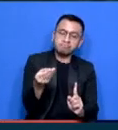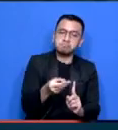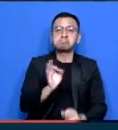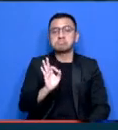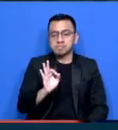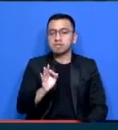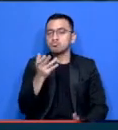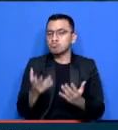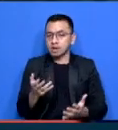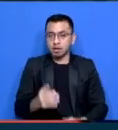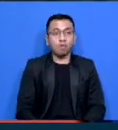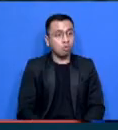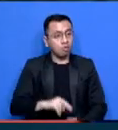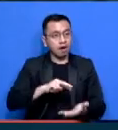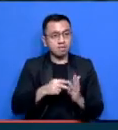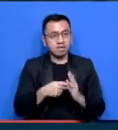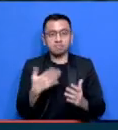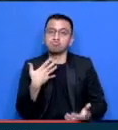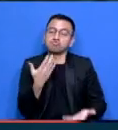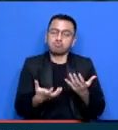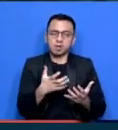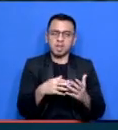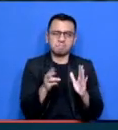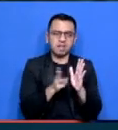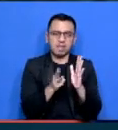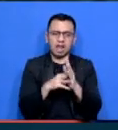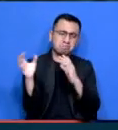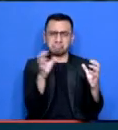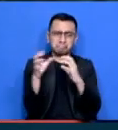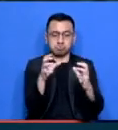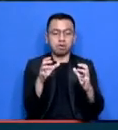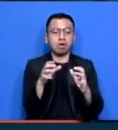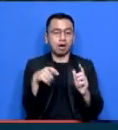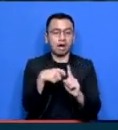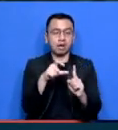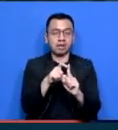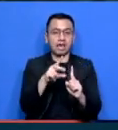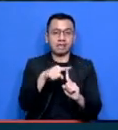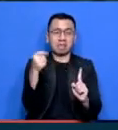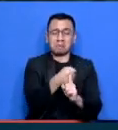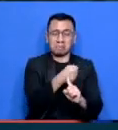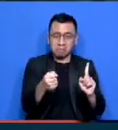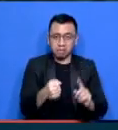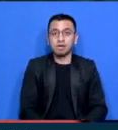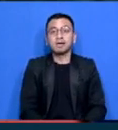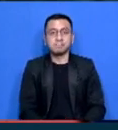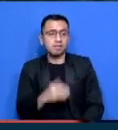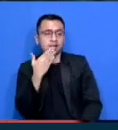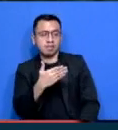akhirnya ee menyulut ee KDRT ini terjadi informasinya berapa kali ini pelaku menganiiaai